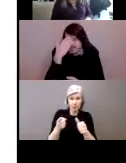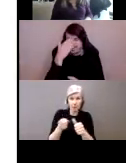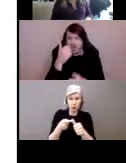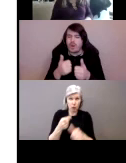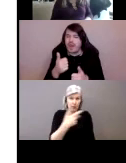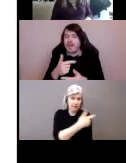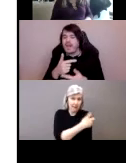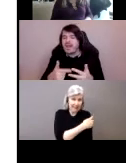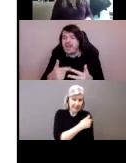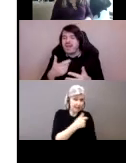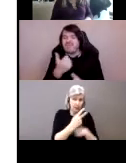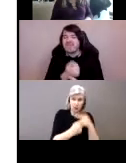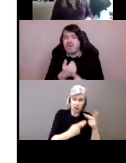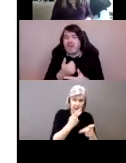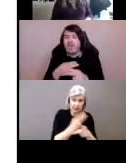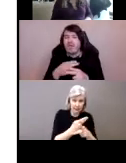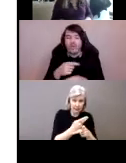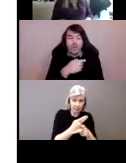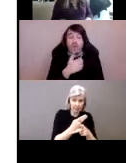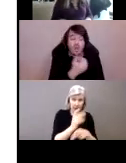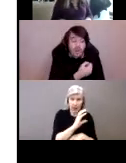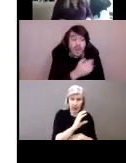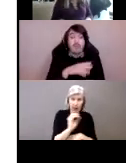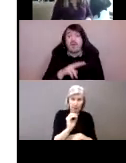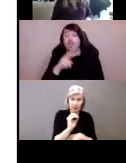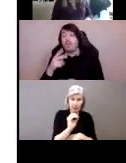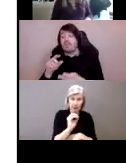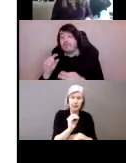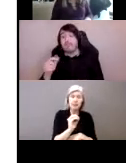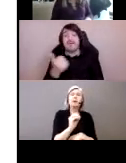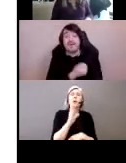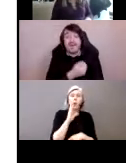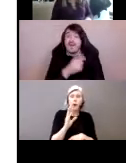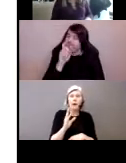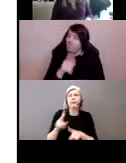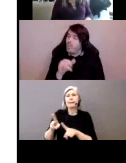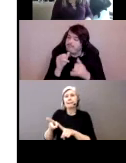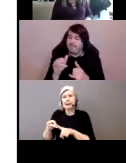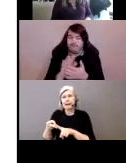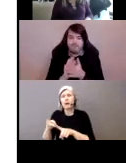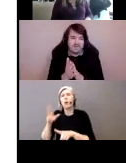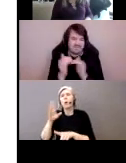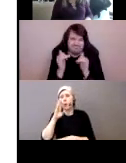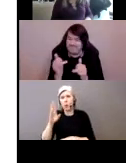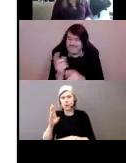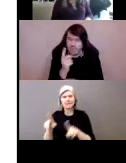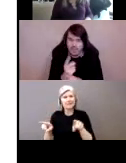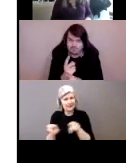administré et vous recevrez exactement le même à votre deuxième dose.